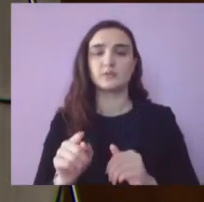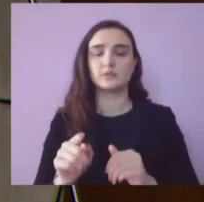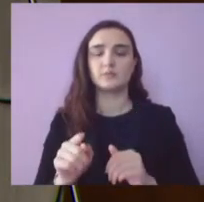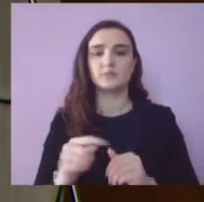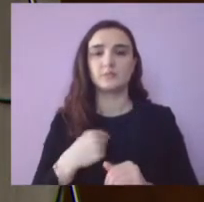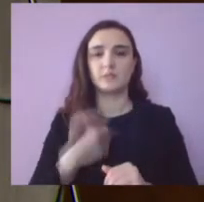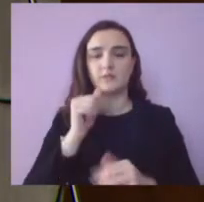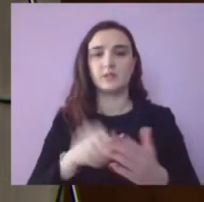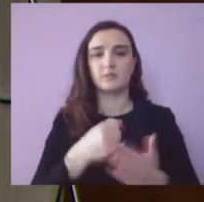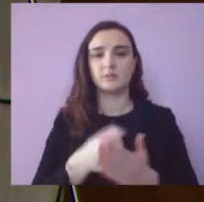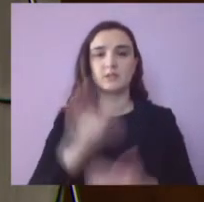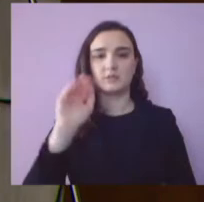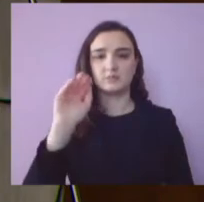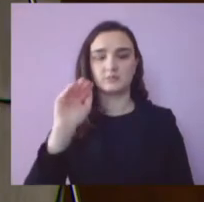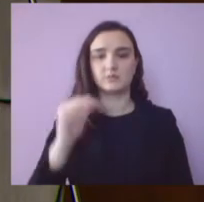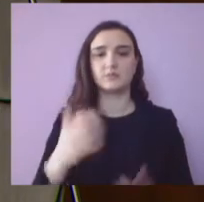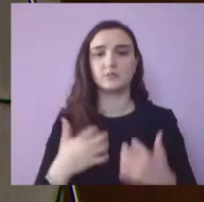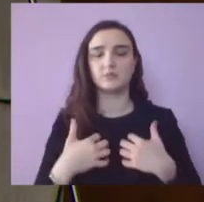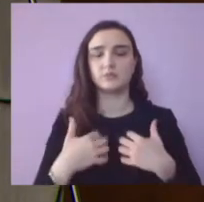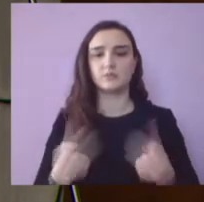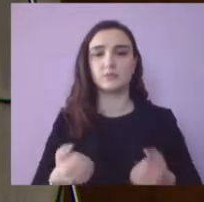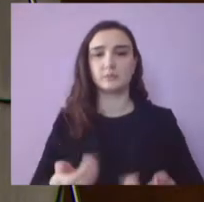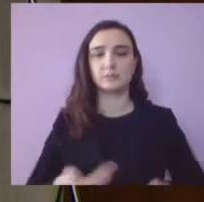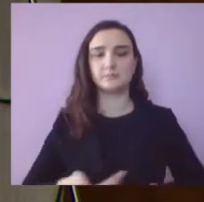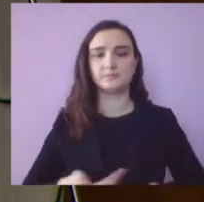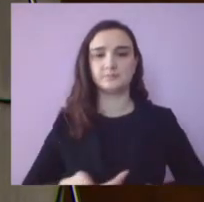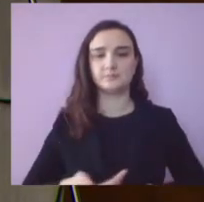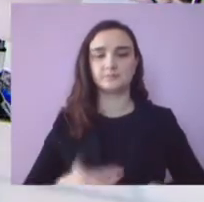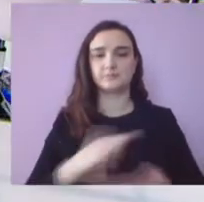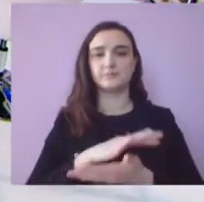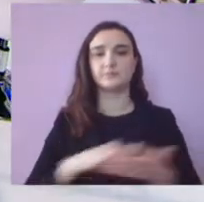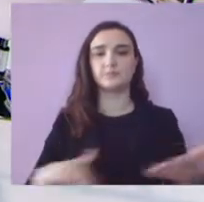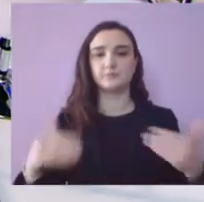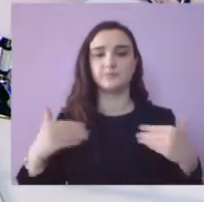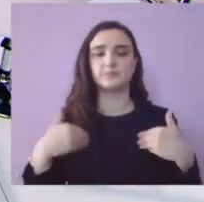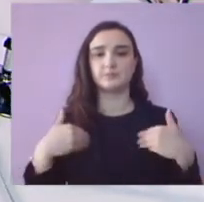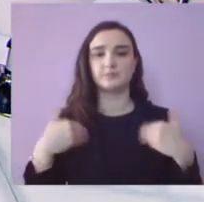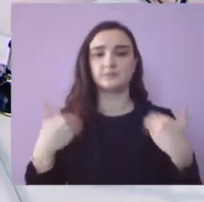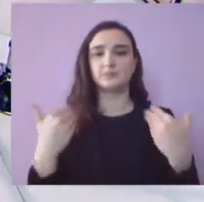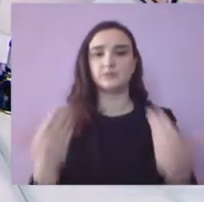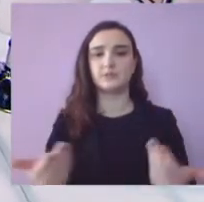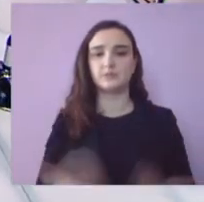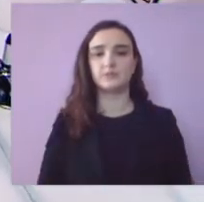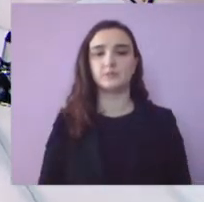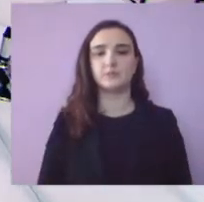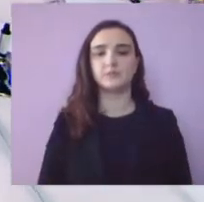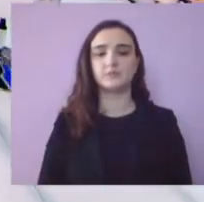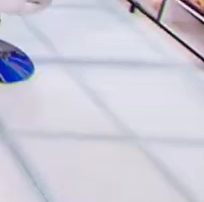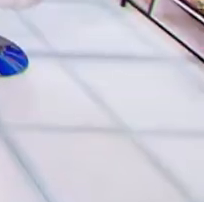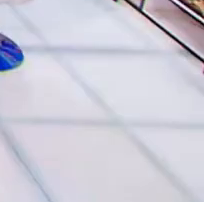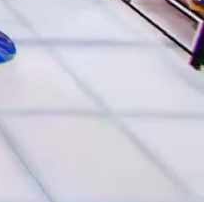ხვალამდე დაგემშვიდობებით და გეტყვით ნახვამდის ჯანმრთელობას და დღეგრძელობას გისურვებთ